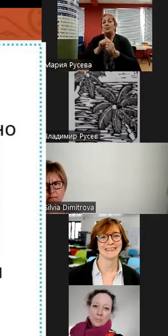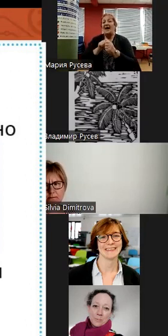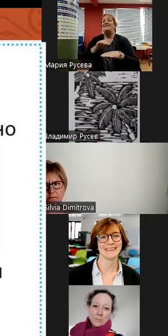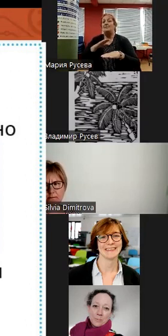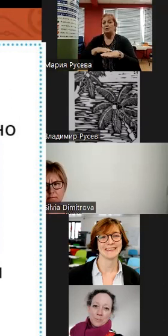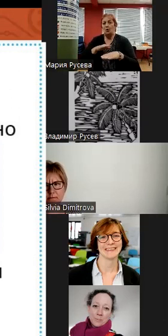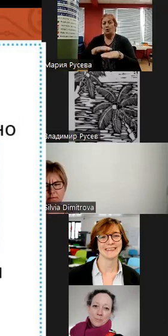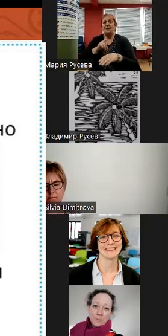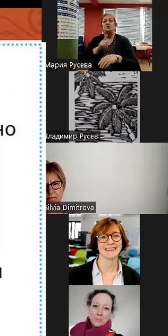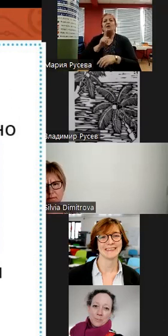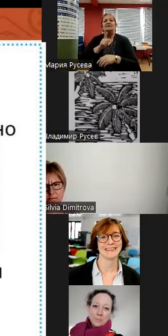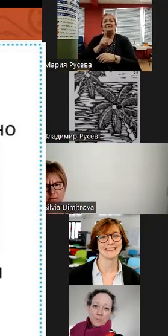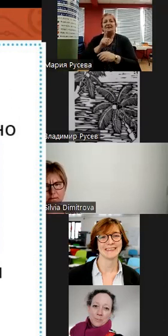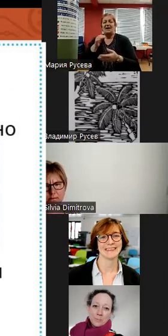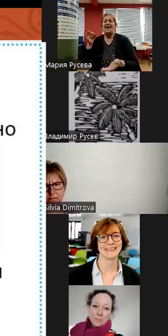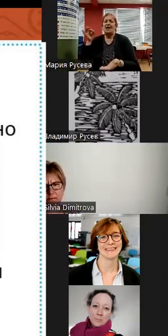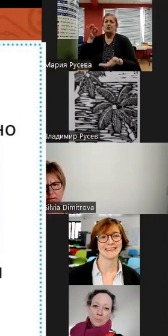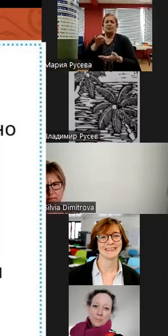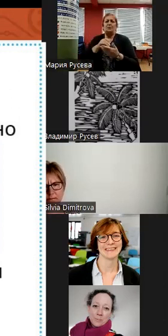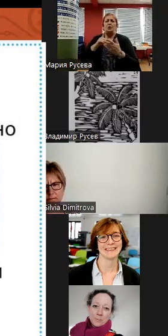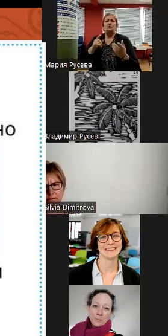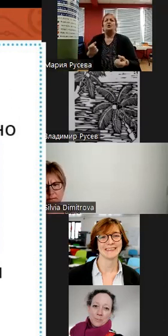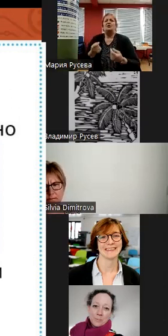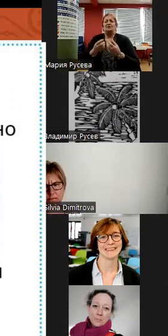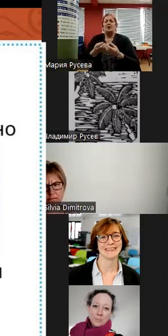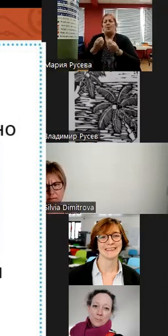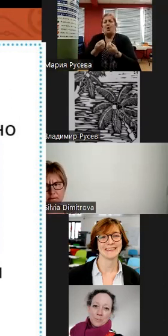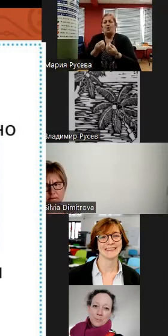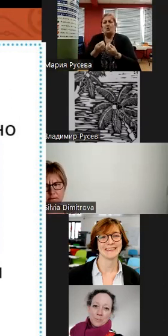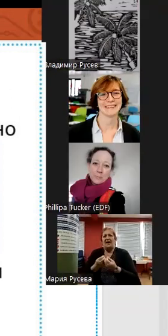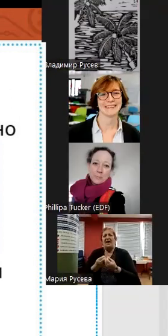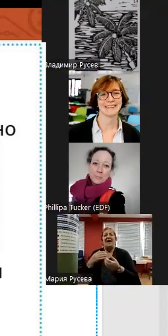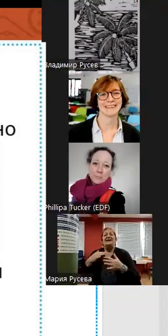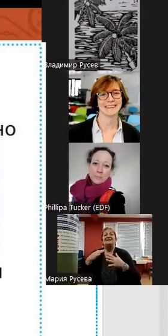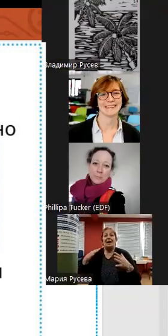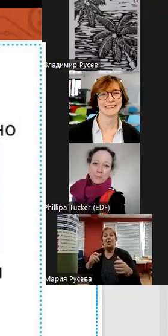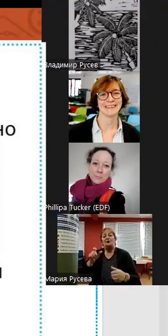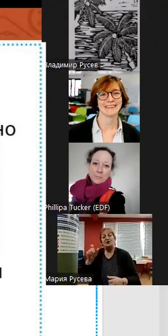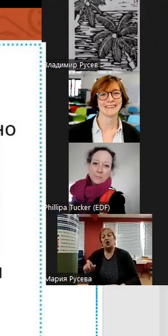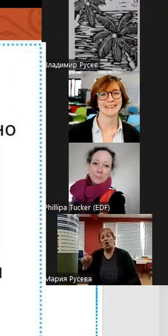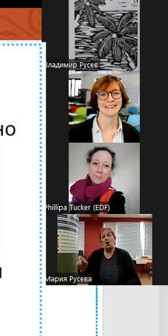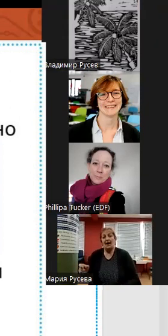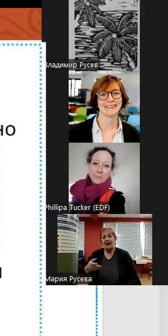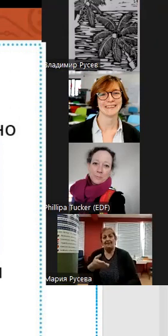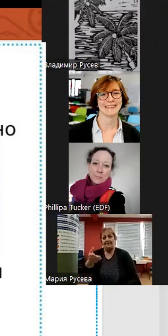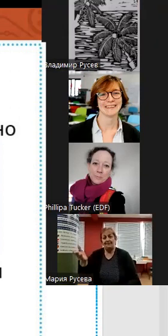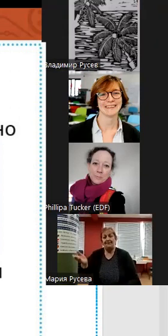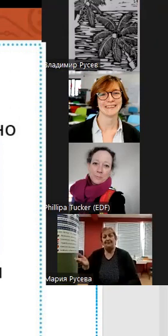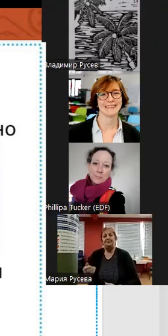документ, той трябва да бъде достъпен, колкото е възможно по-достъпен за повече хора.